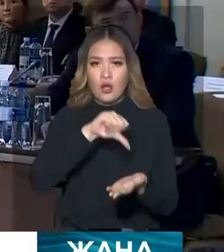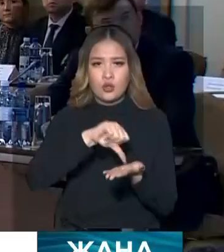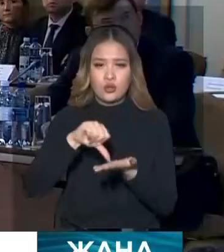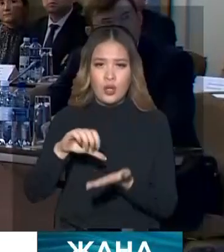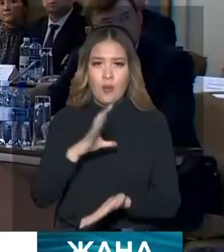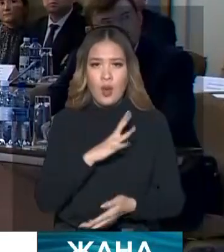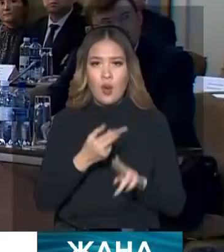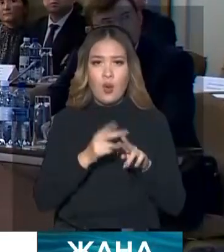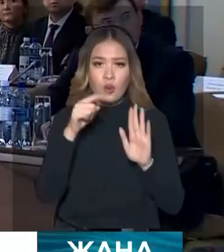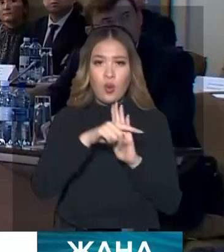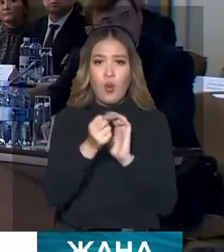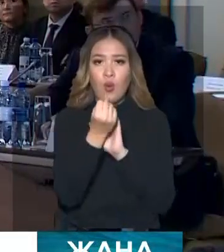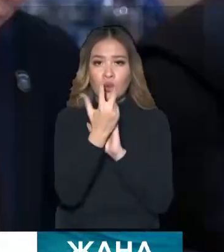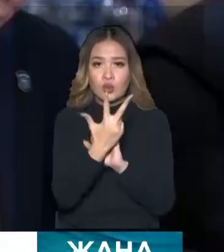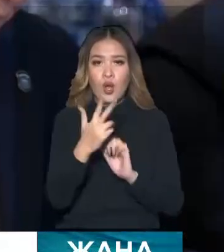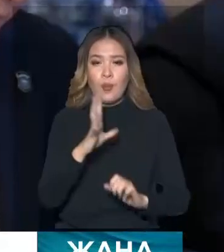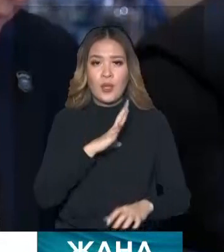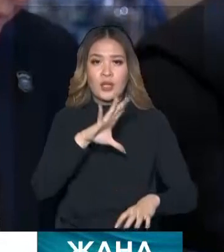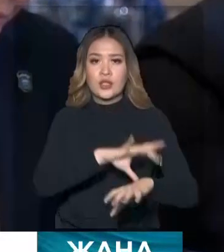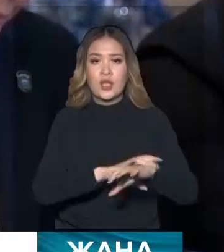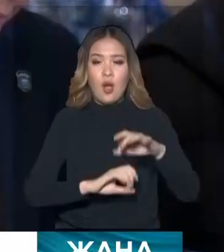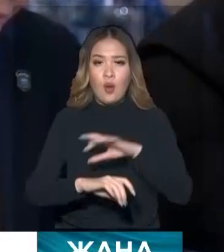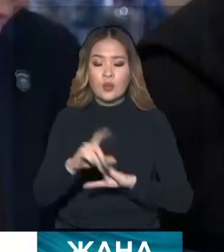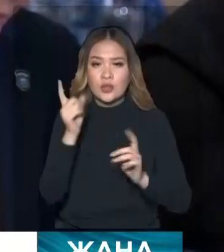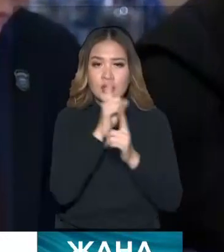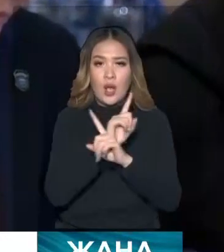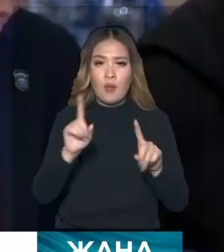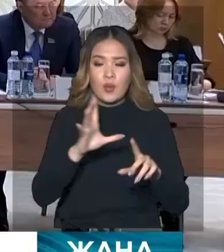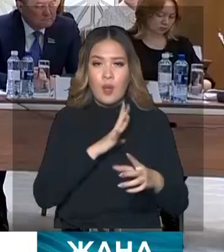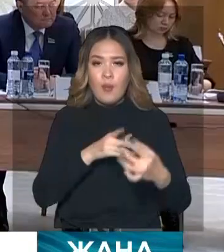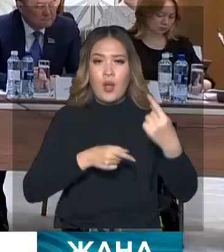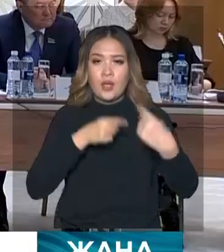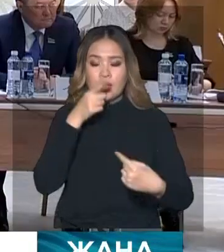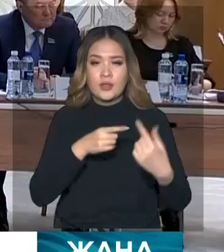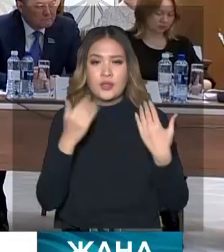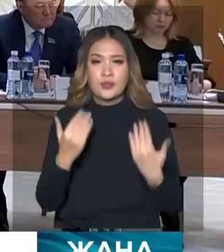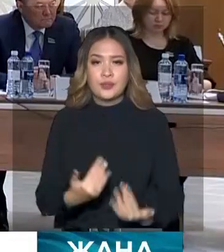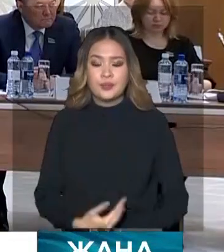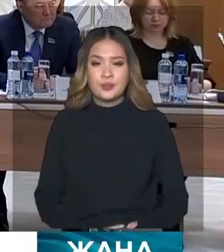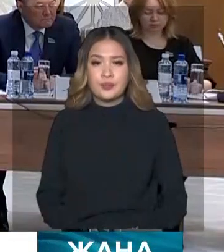отыр. Олардың 13-і құлдықтың заманауи түрлеріне қарсы тұрумен байланысты.